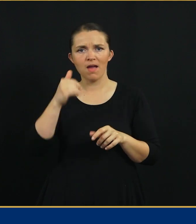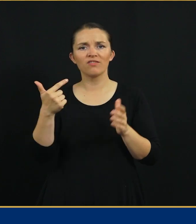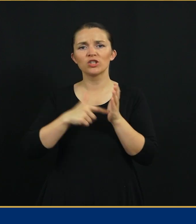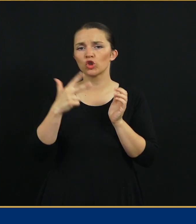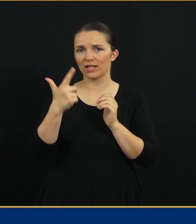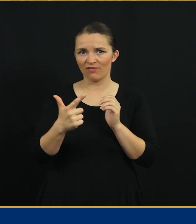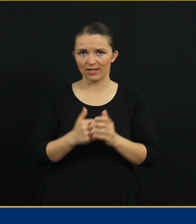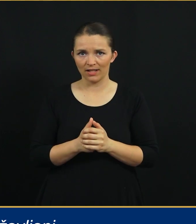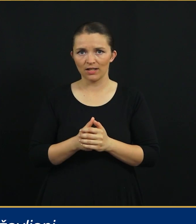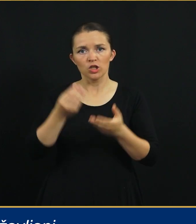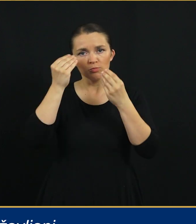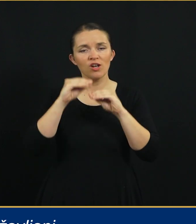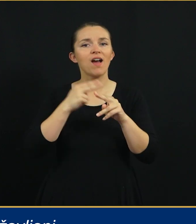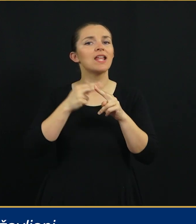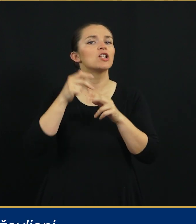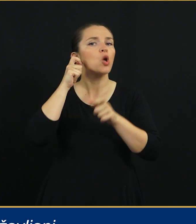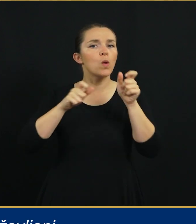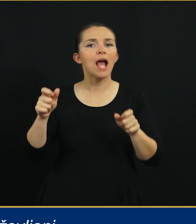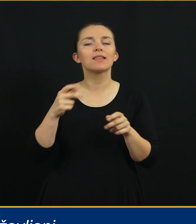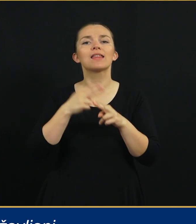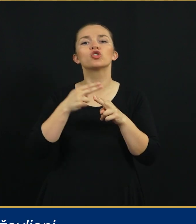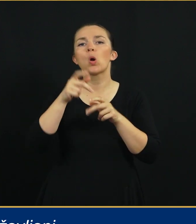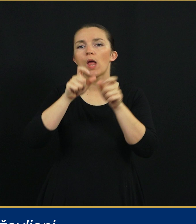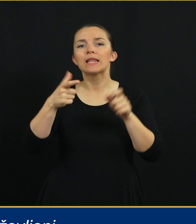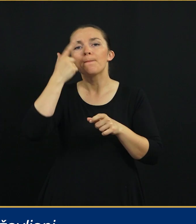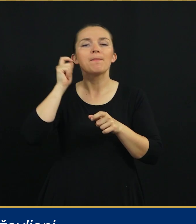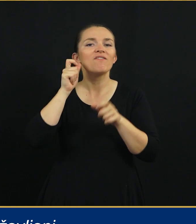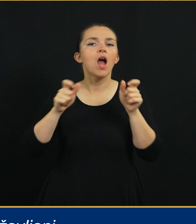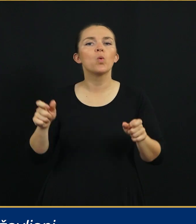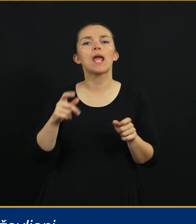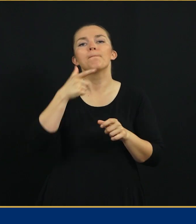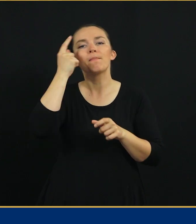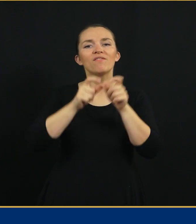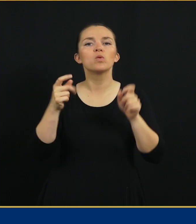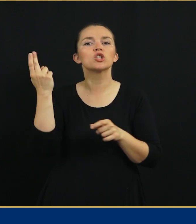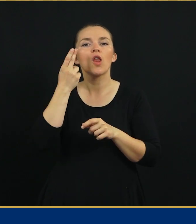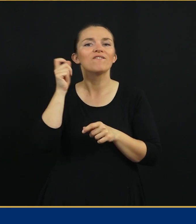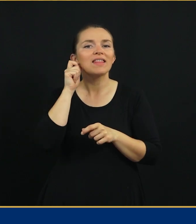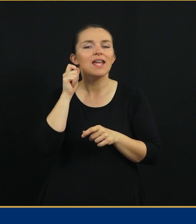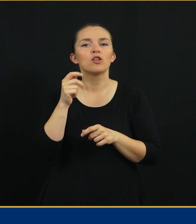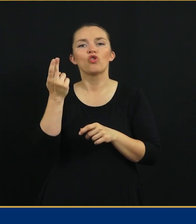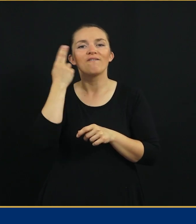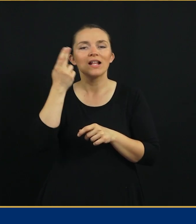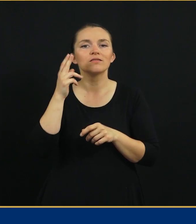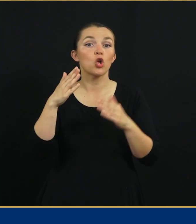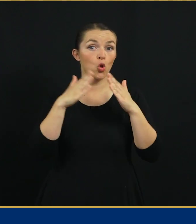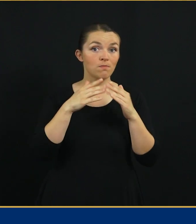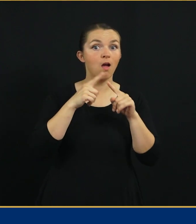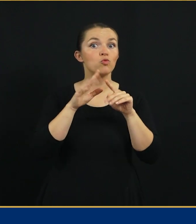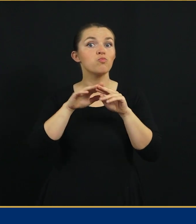2023. Spoštovane državljanke in državljani, prebivalke in prebivalci, Slovenke in Slovenci doma in po